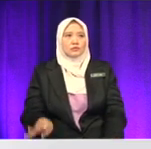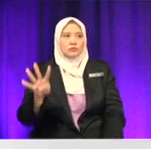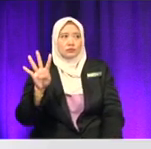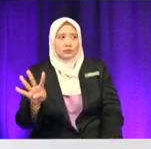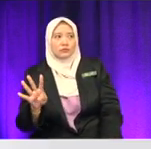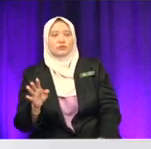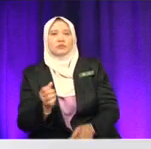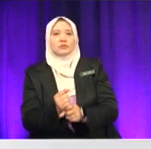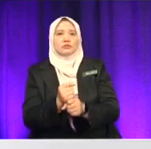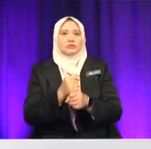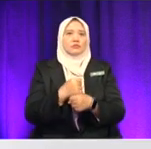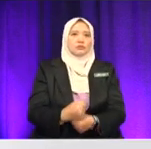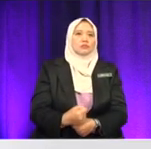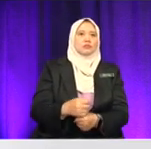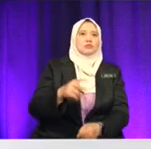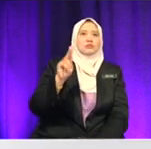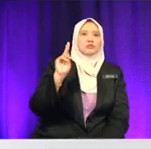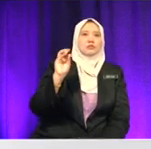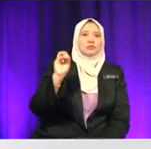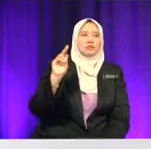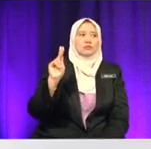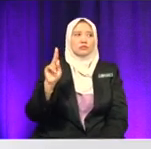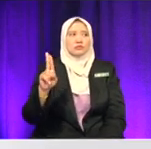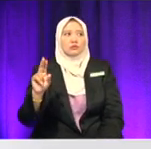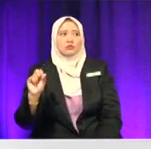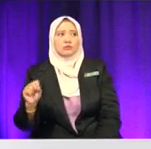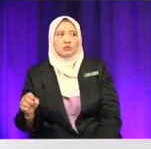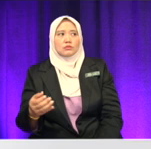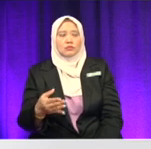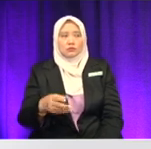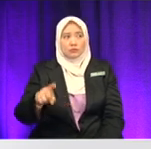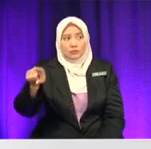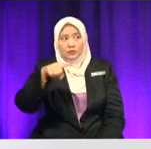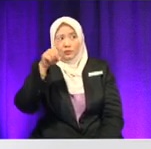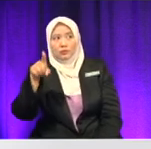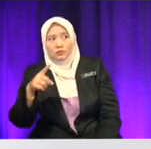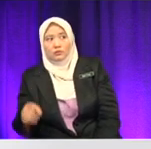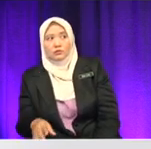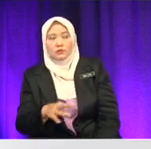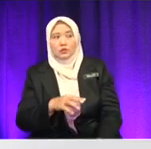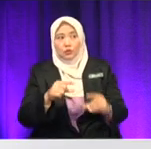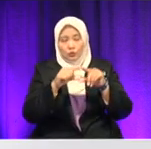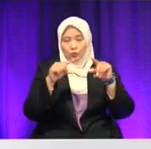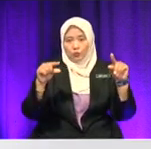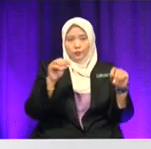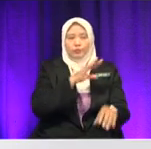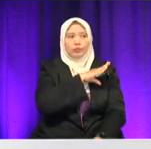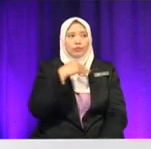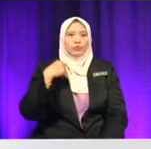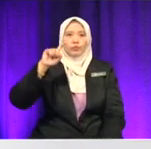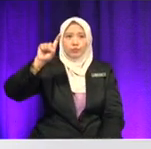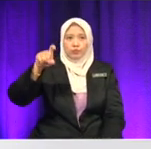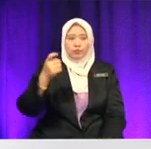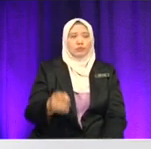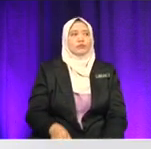kokus, spirillum, rod dan koma. Bakteria mempunyai dinding sel dan flagellum. Bakteria mendapat nutrisi